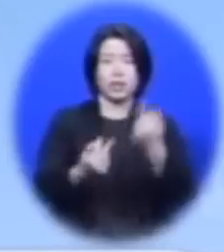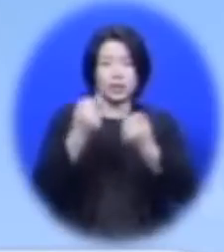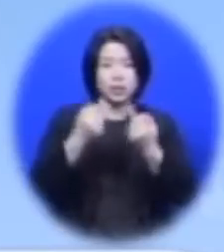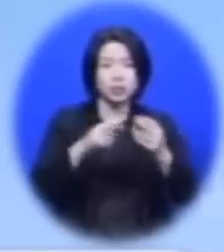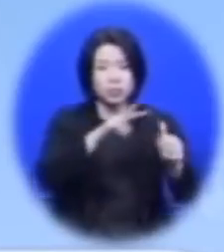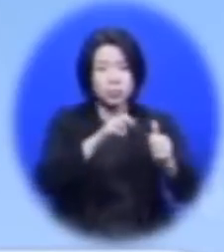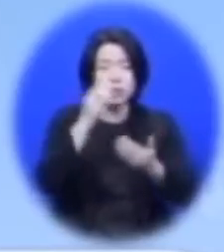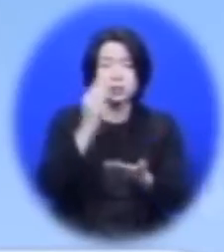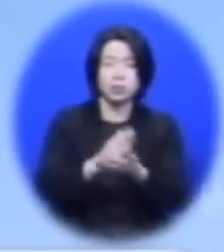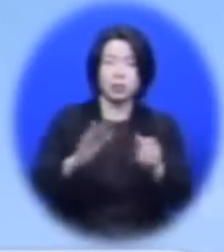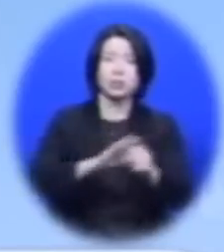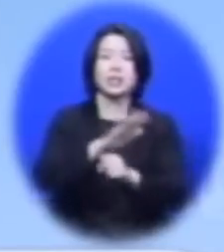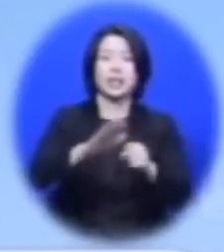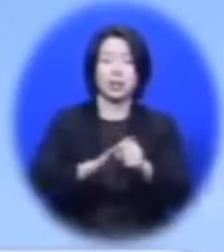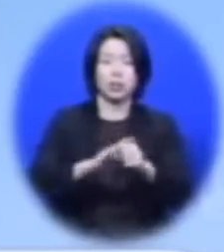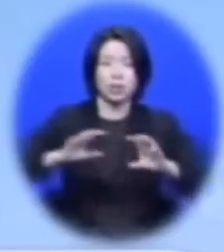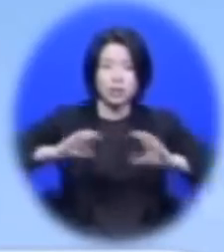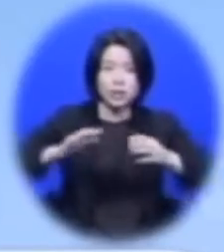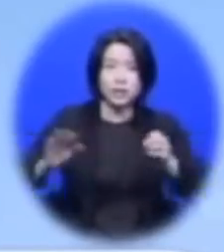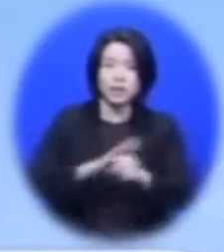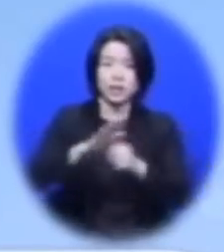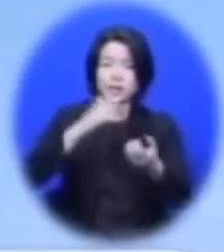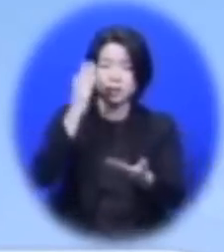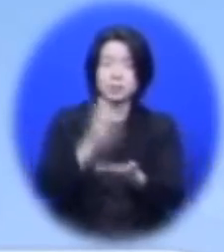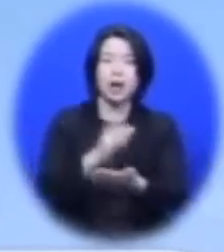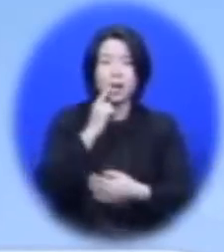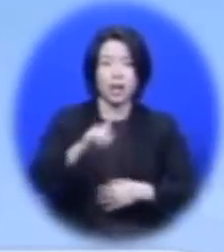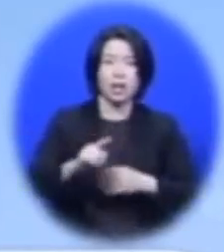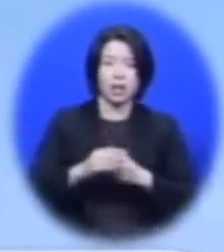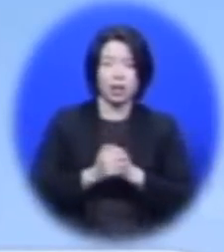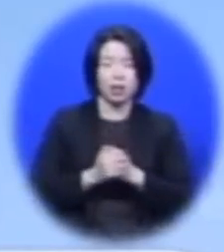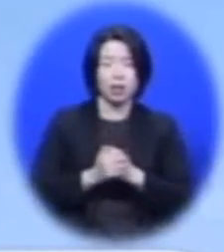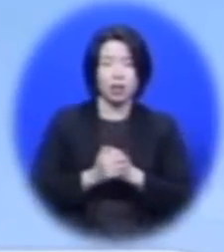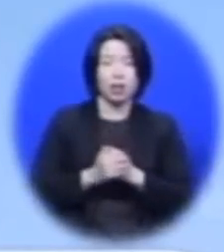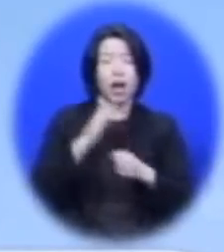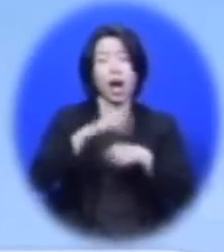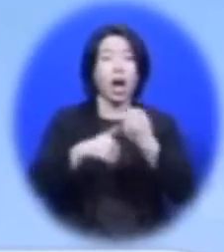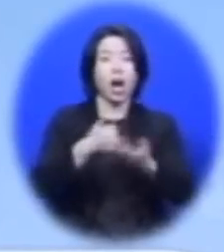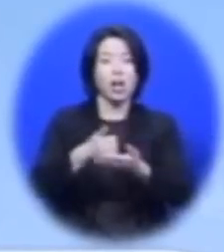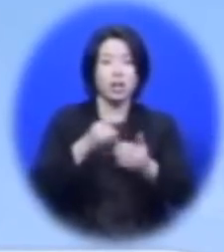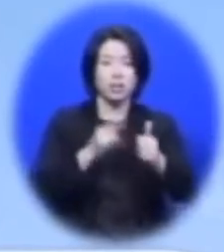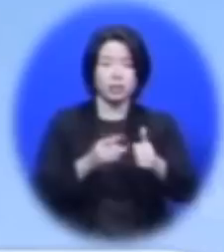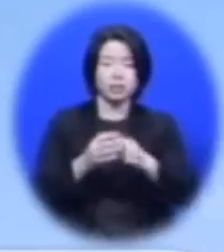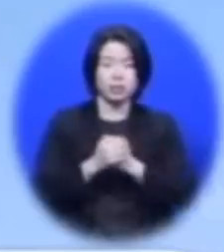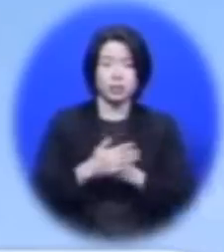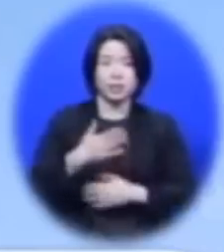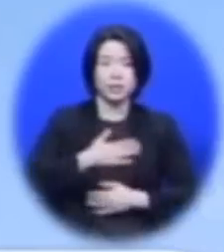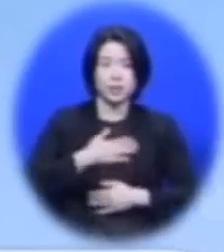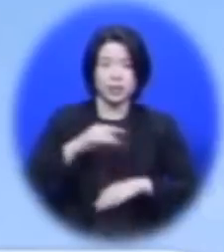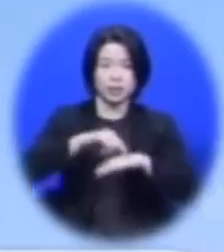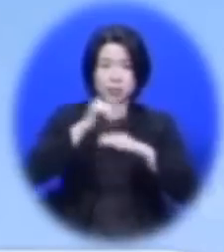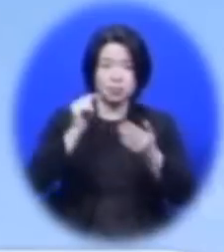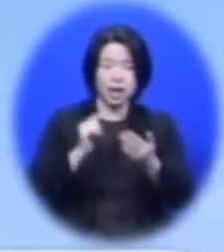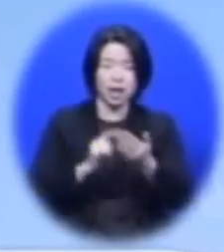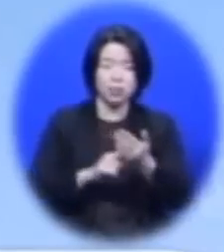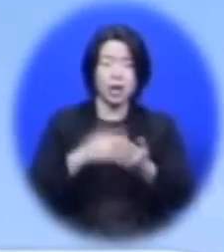미워하지 말고 사랑하고 세상을 사랑하지 말라. 하나님께서 제